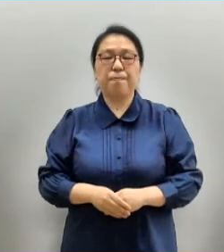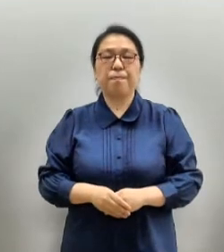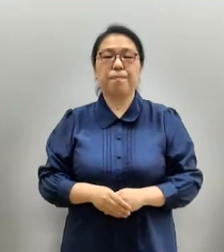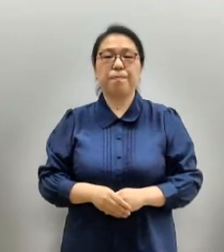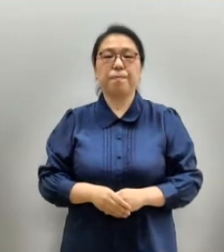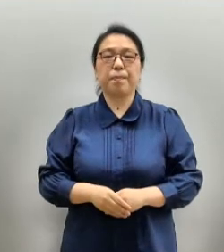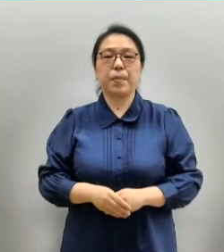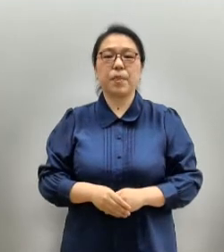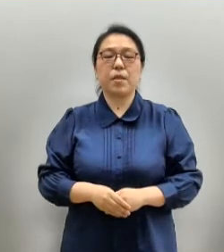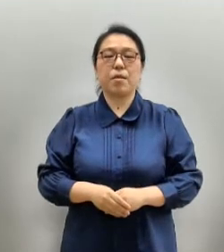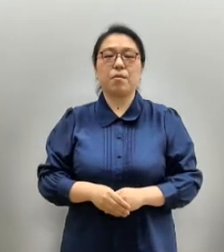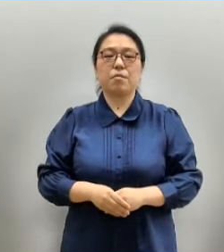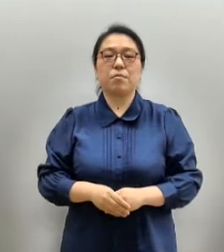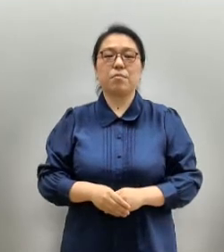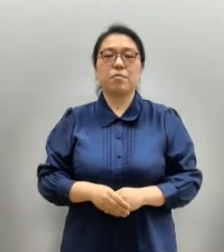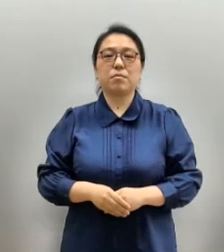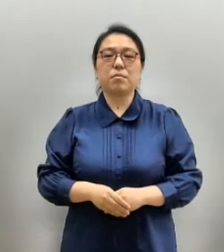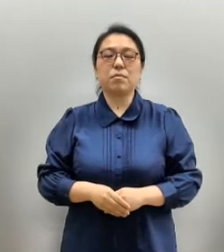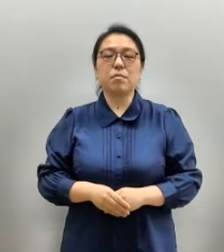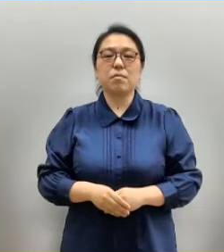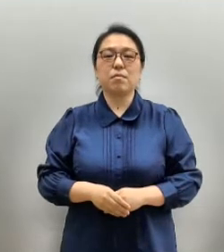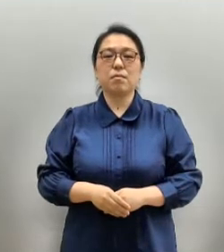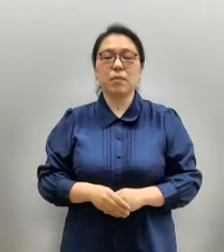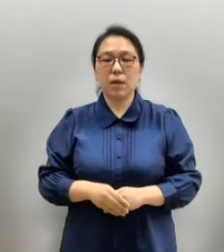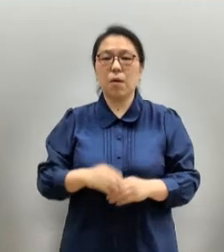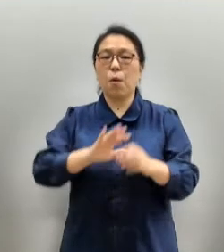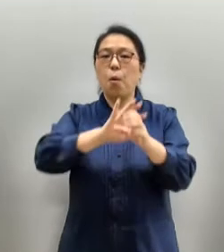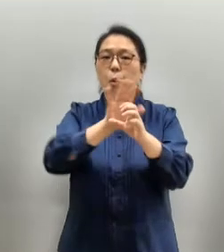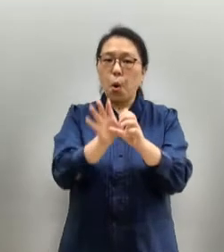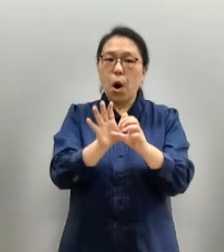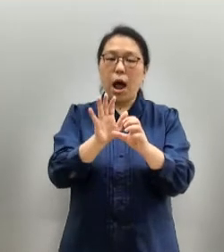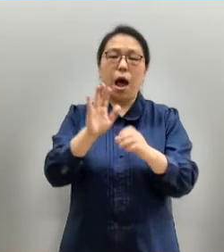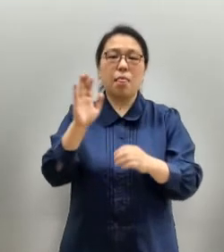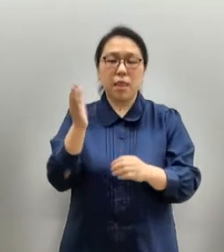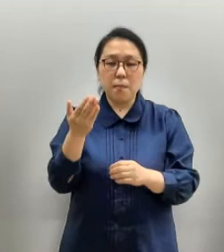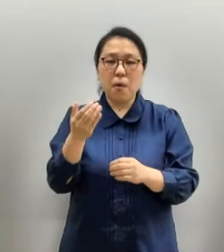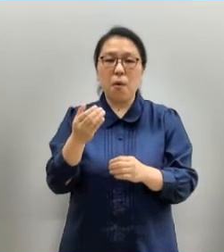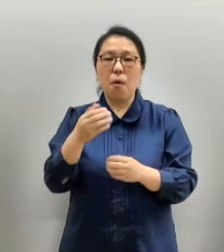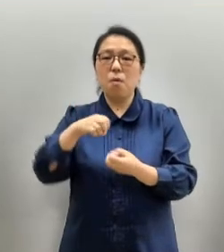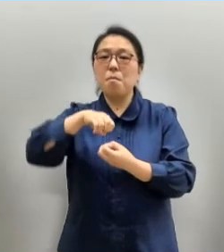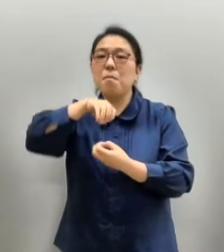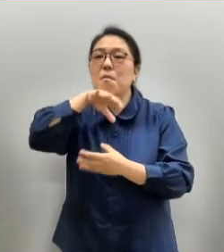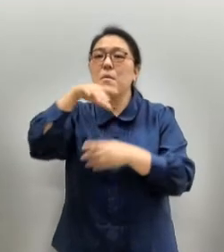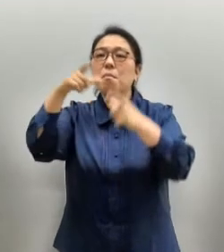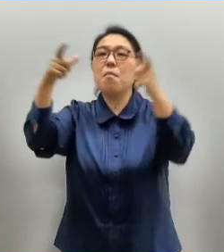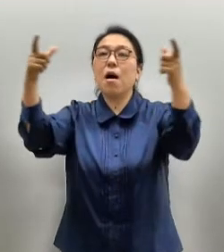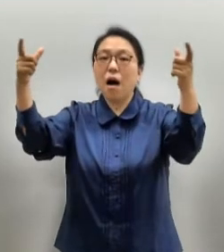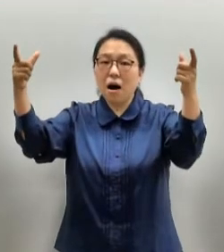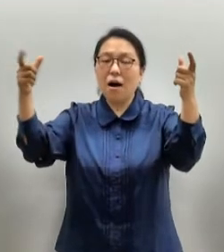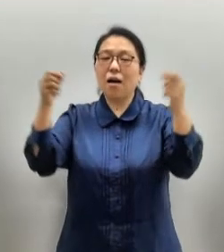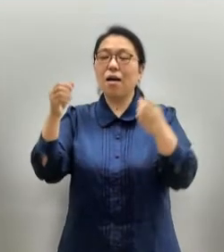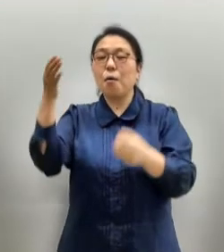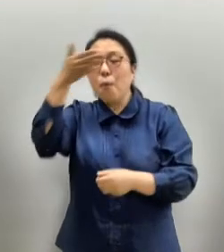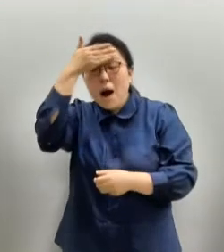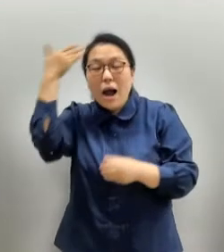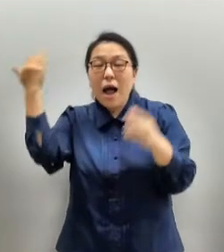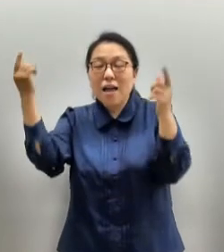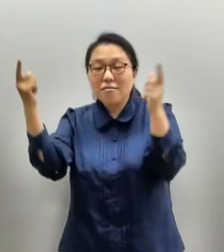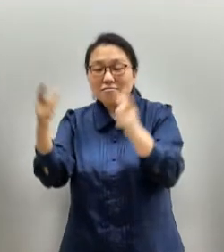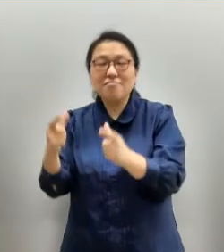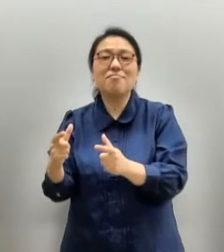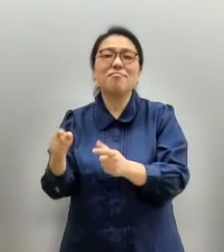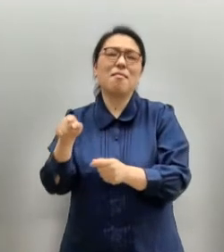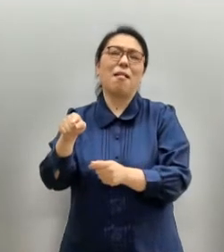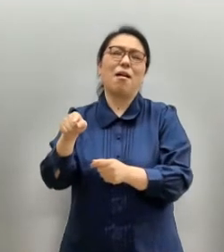でございますが、こういうこの中にあってもですね、もう少子高齢化、人口減少は止まっており